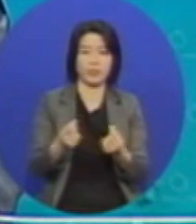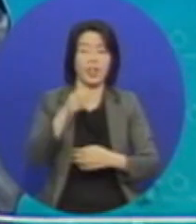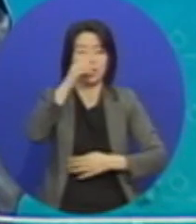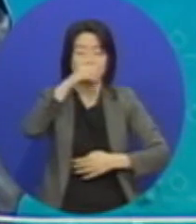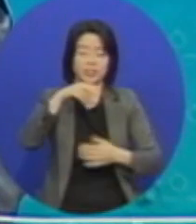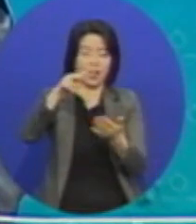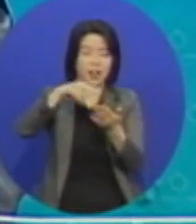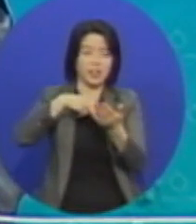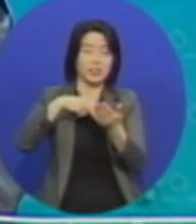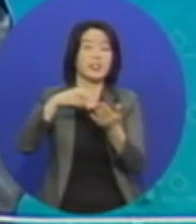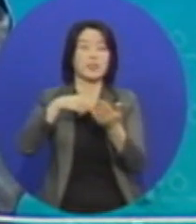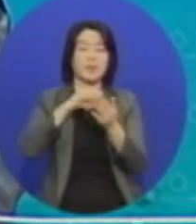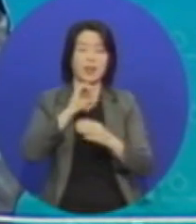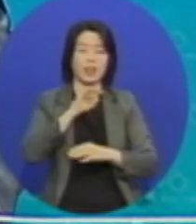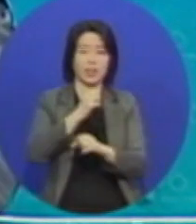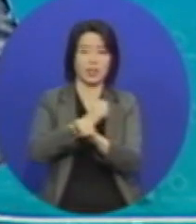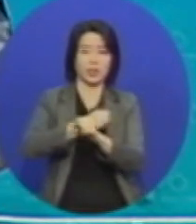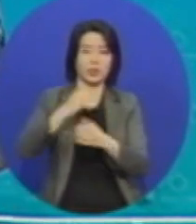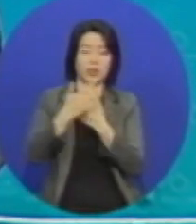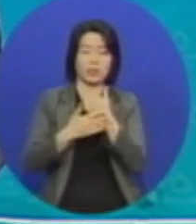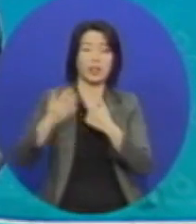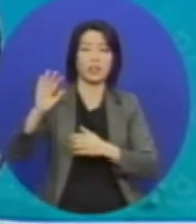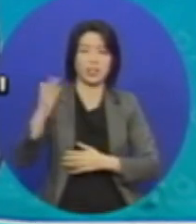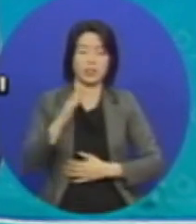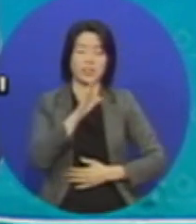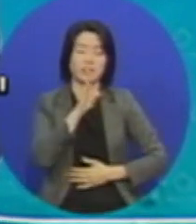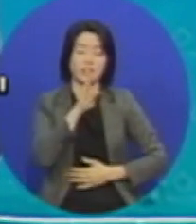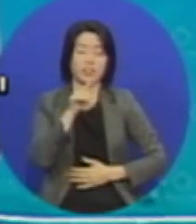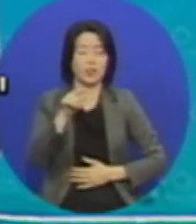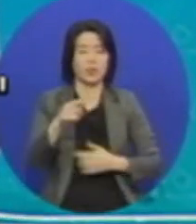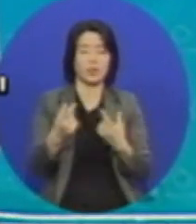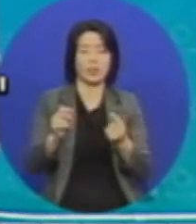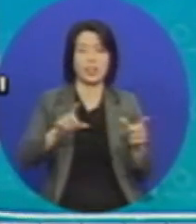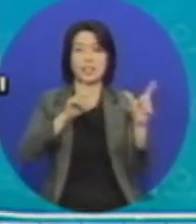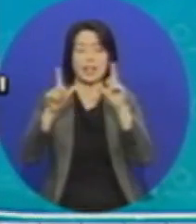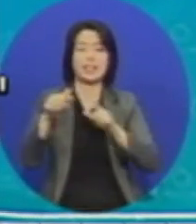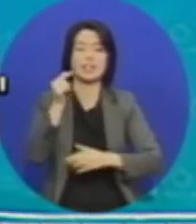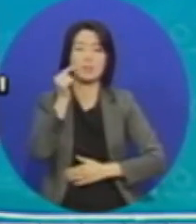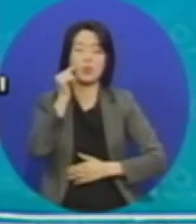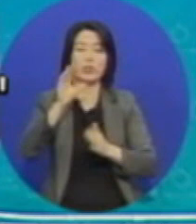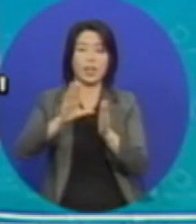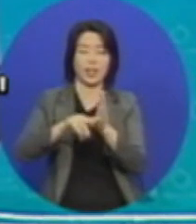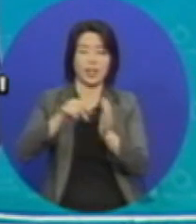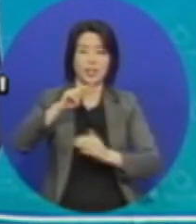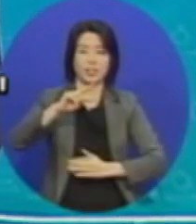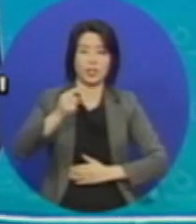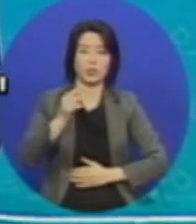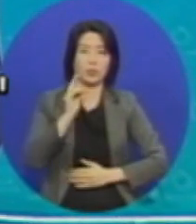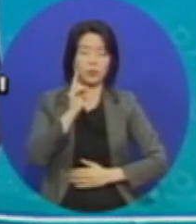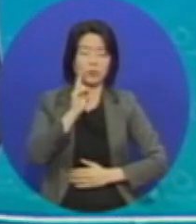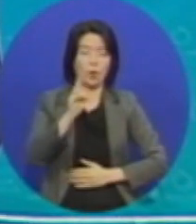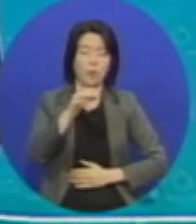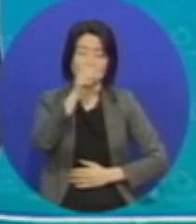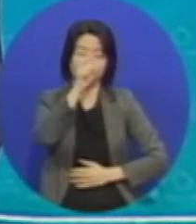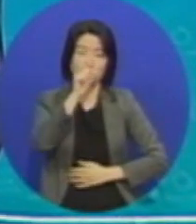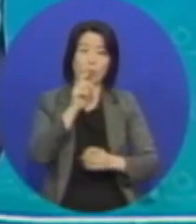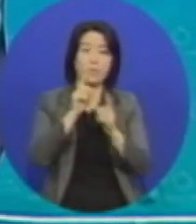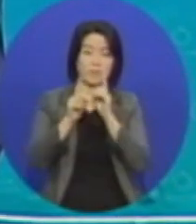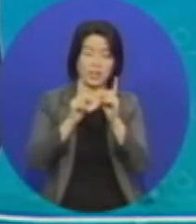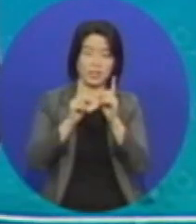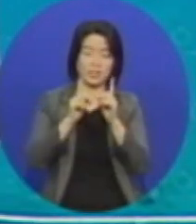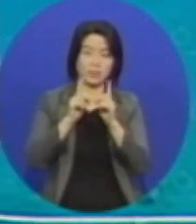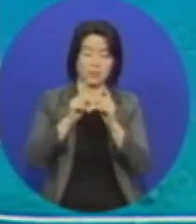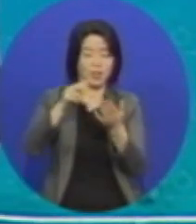해도 은혜가 되는 치즈로 내가 그렇게 살지 못하는 때도 너무너무 좋은 말씀 이구나 그렇게